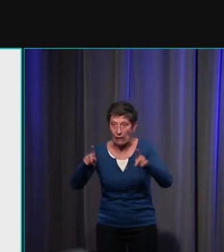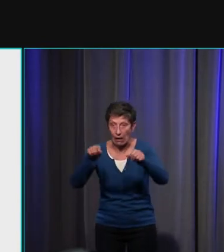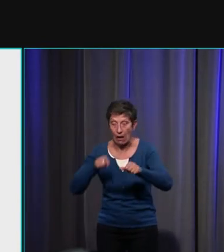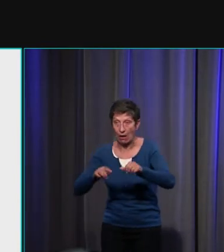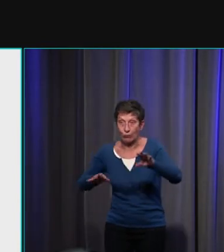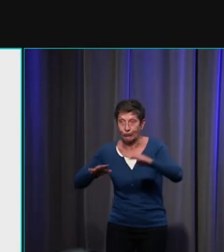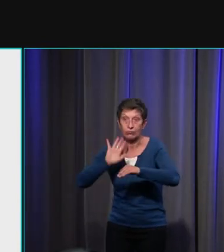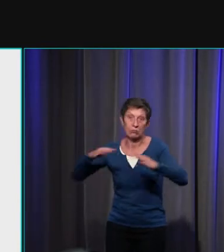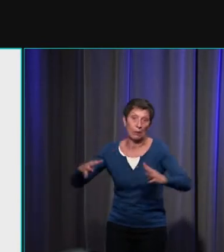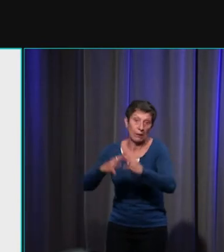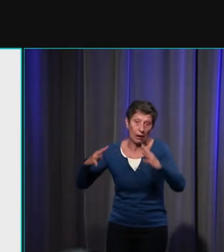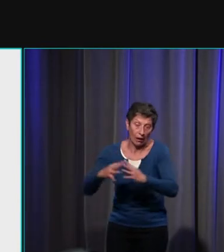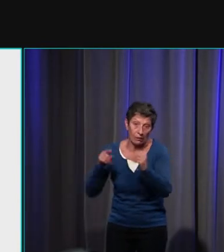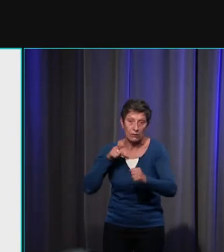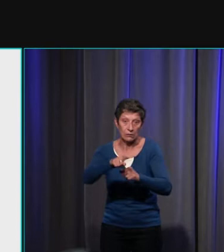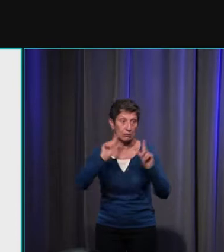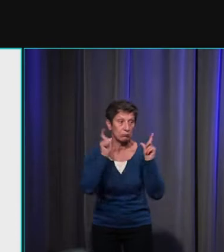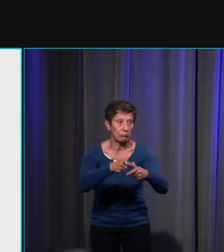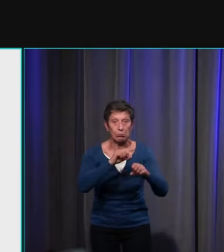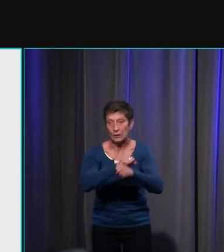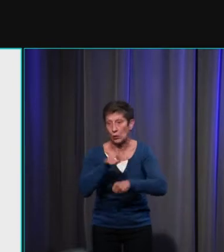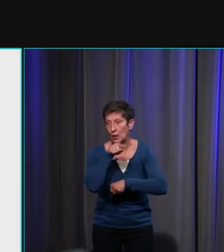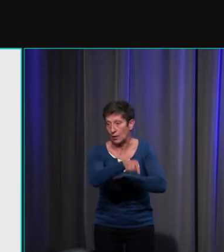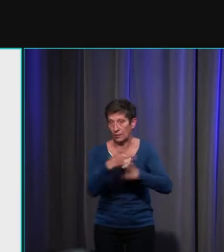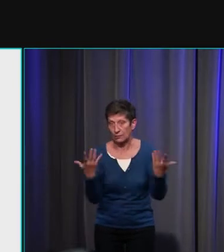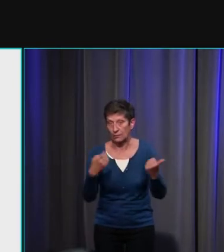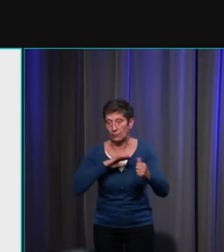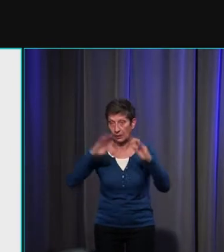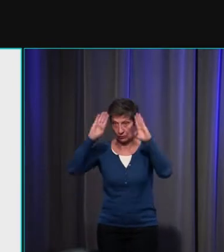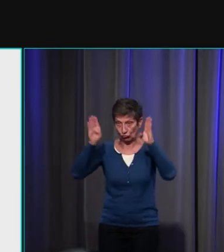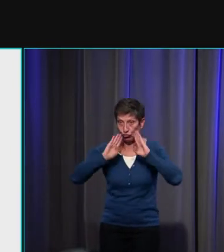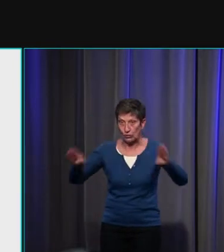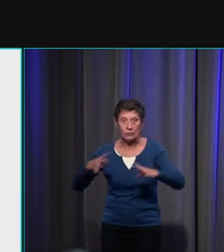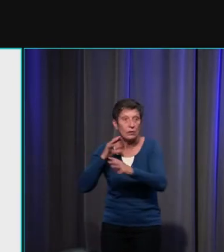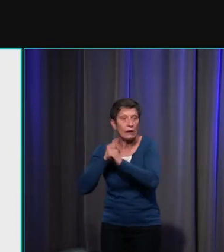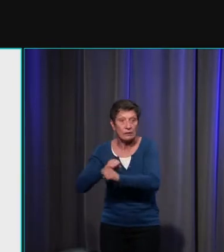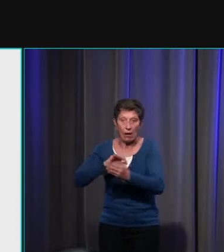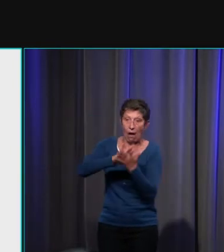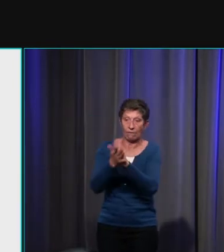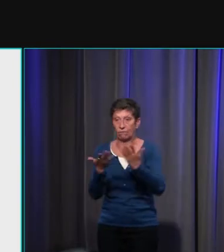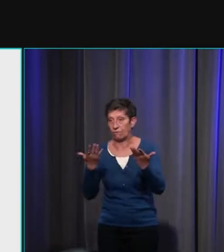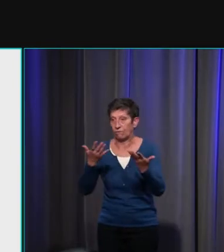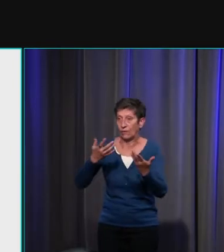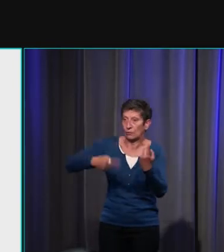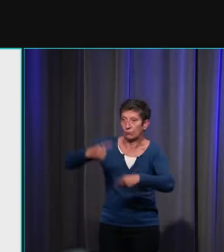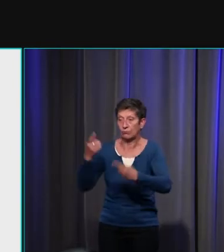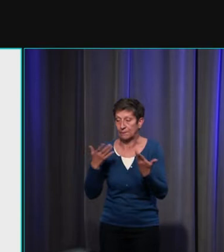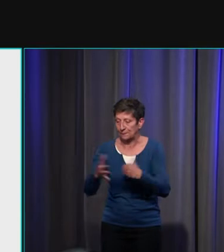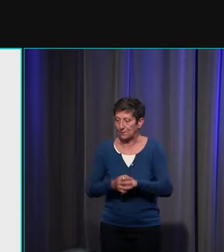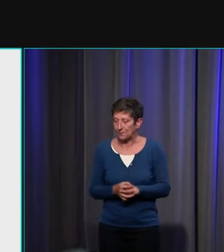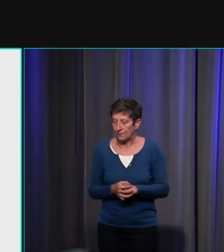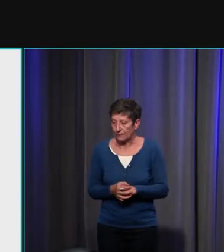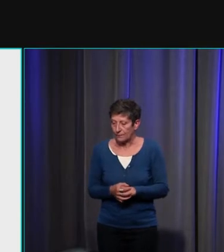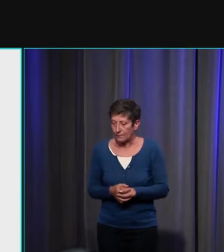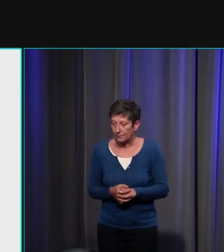mansourah où il est fait prisonnier par la force montante de l'egypte ces esclaves couronnées qui sont les mamelouks il